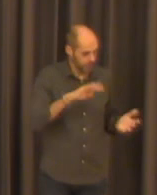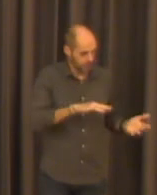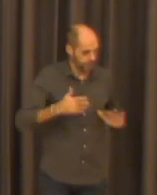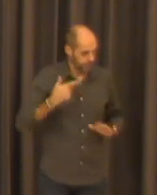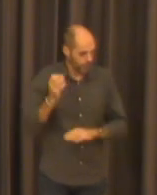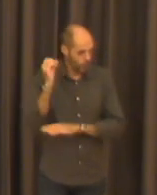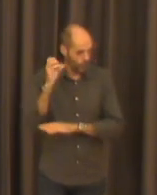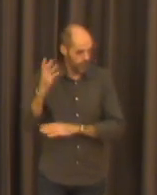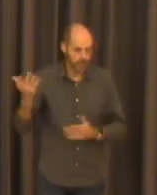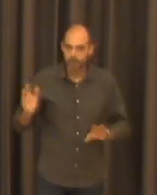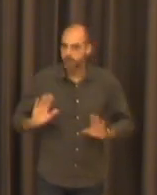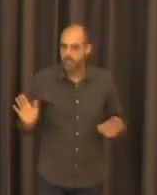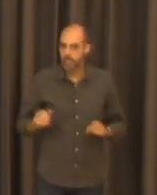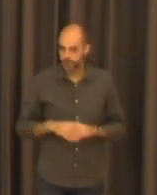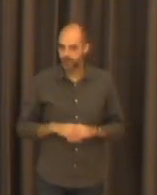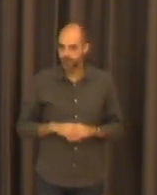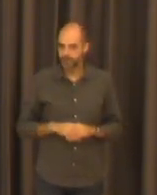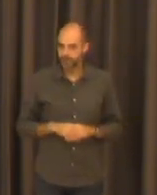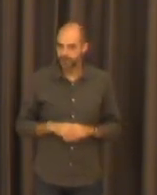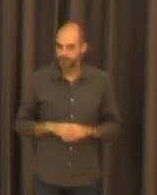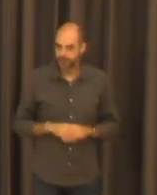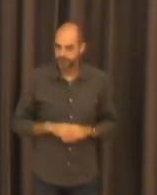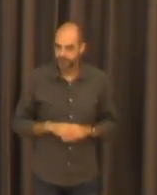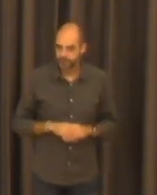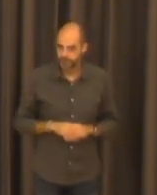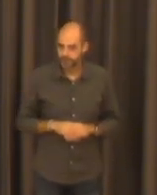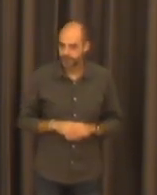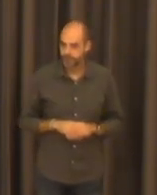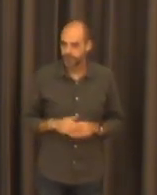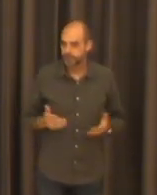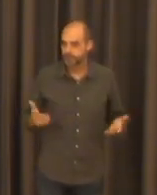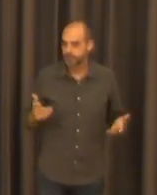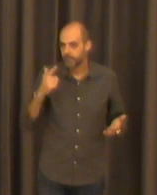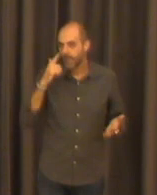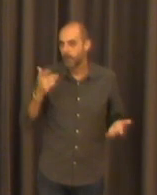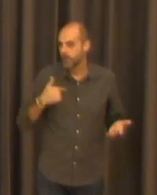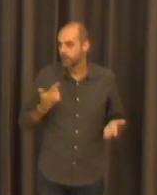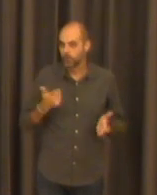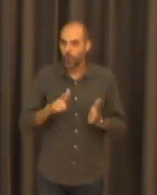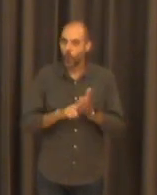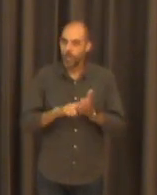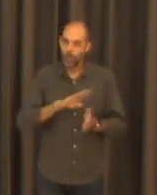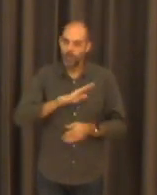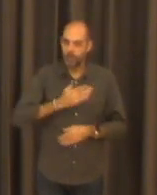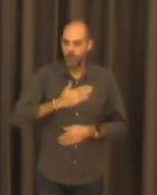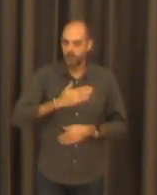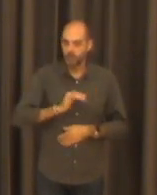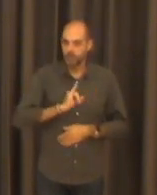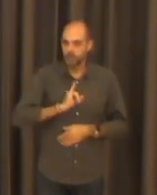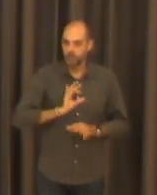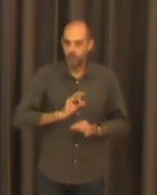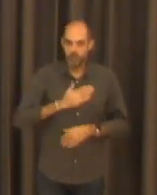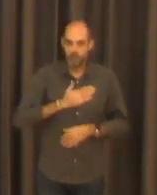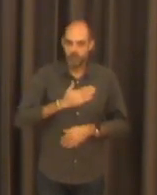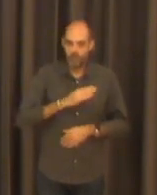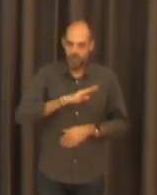si ha resultat o no, però aquesta és l'idea. O sigui, a veure, també és la meva llengua. Si